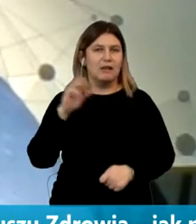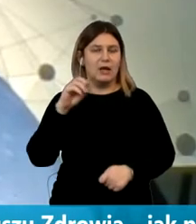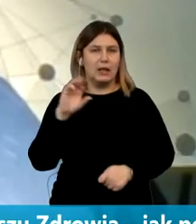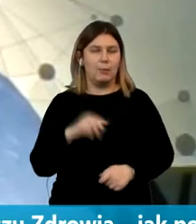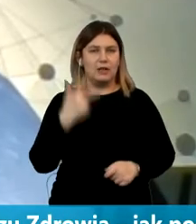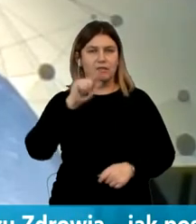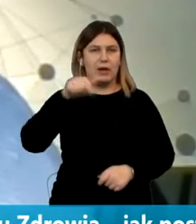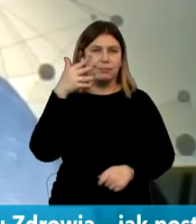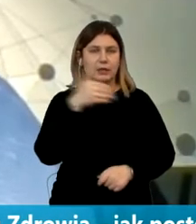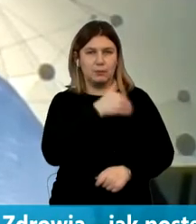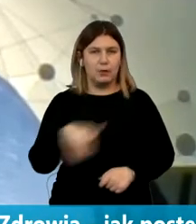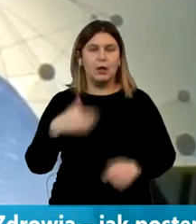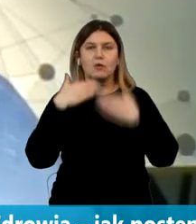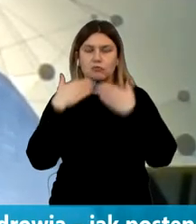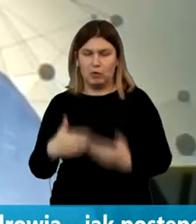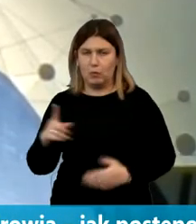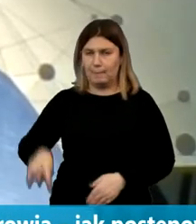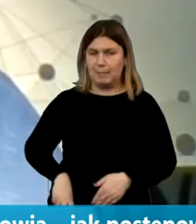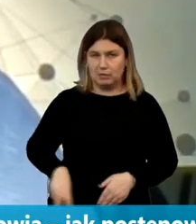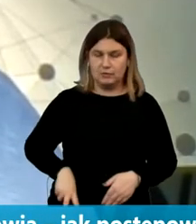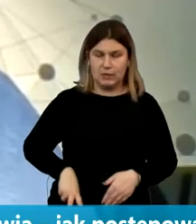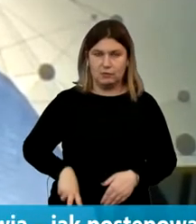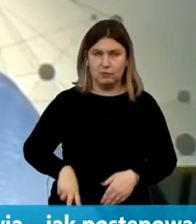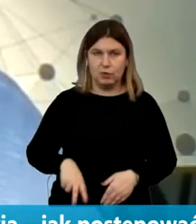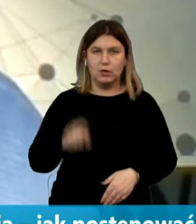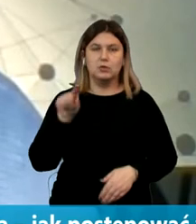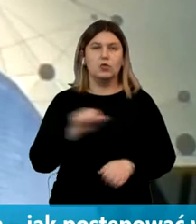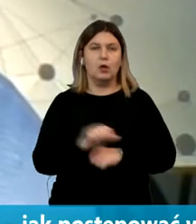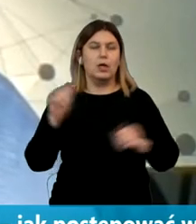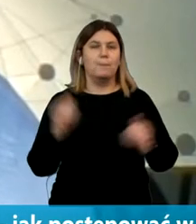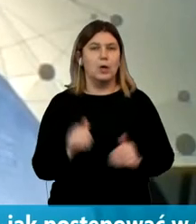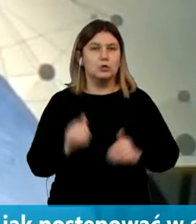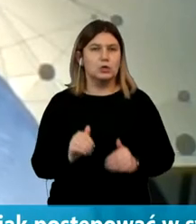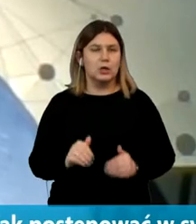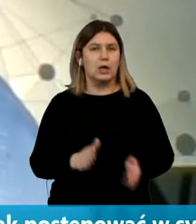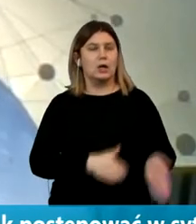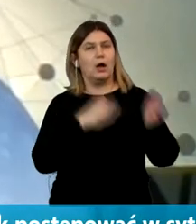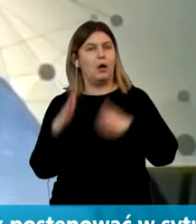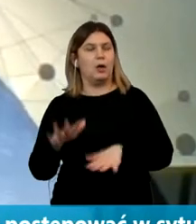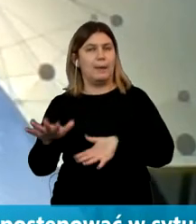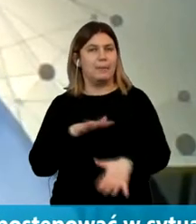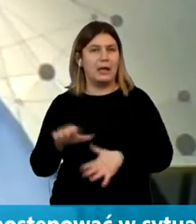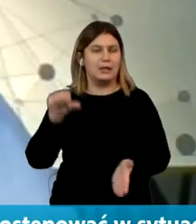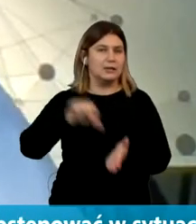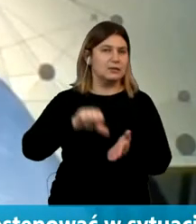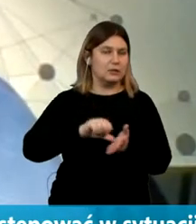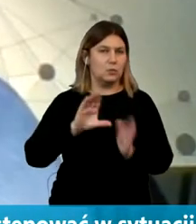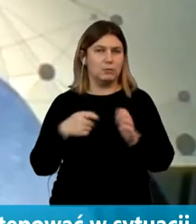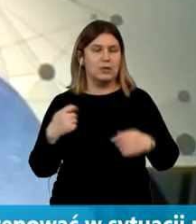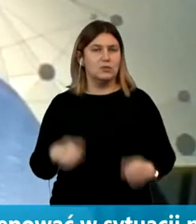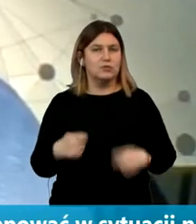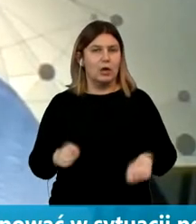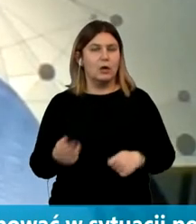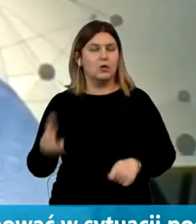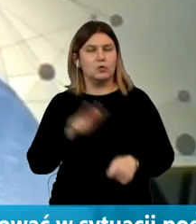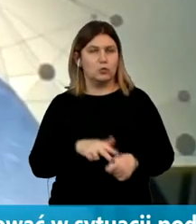złotych. Bardzo dziękujemy Ministerstwu za to. To jest szansa na kolejne miejsce w centrum Szczecina, w którym